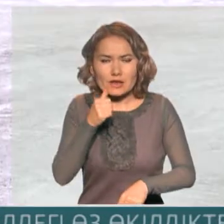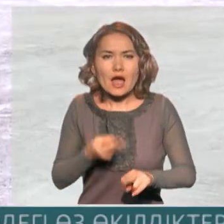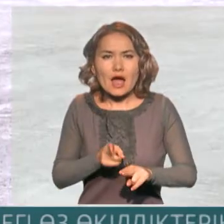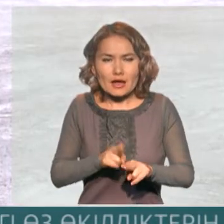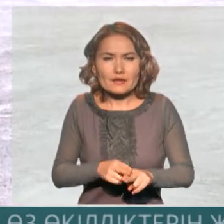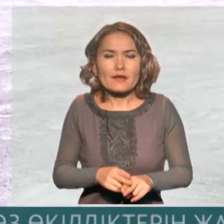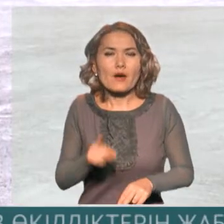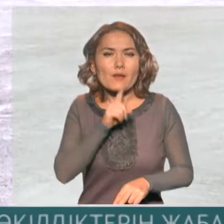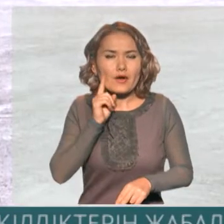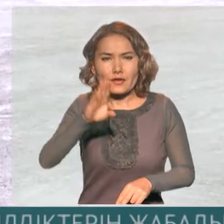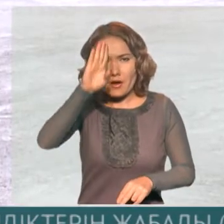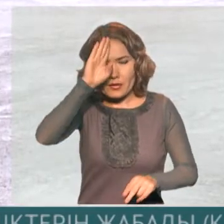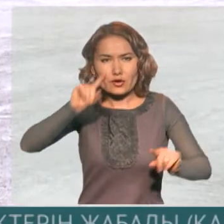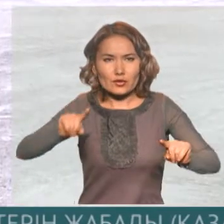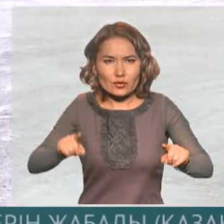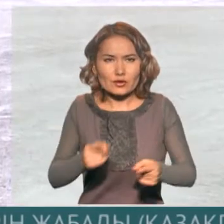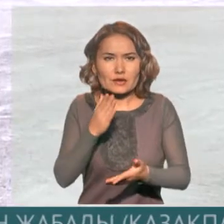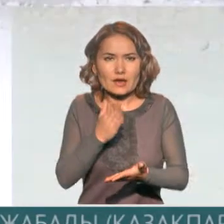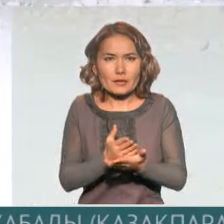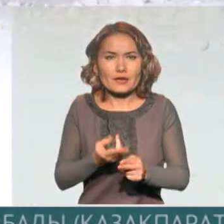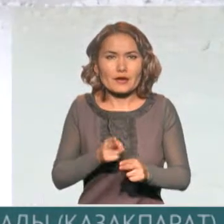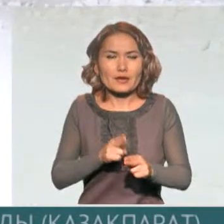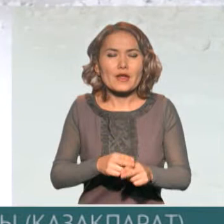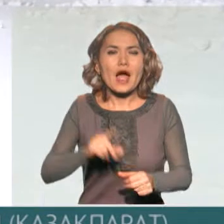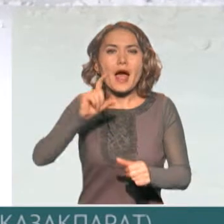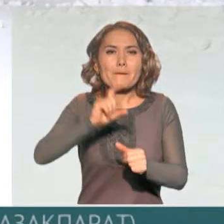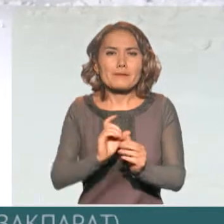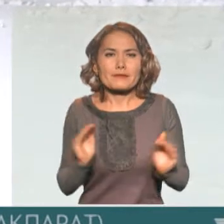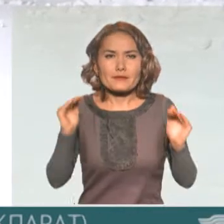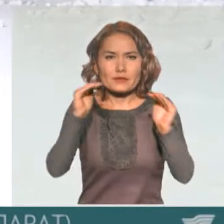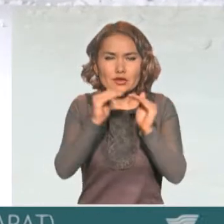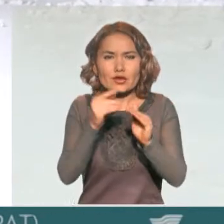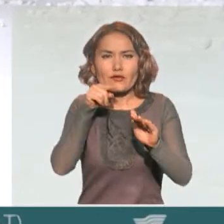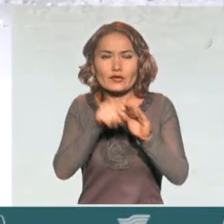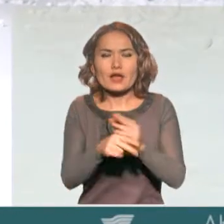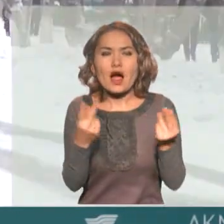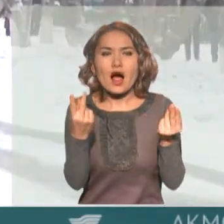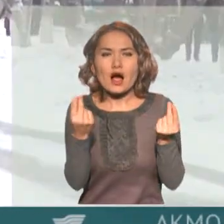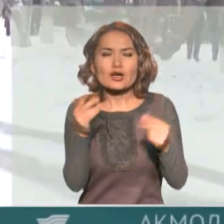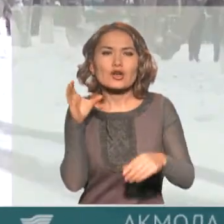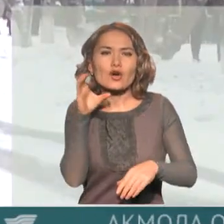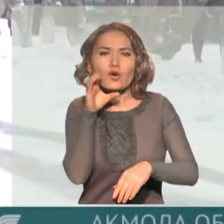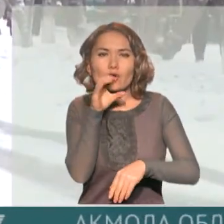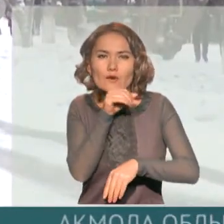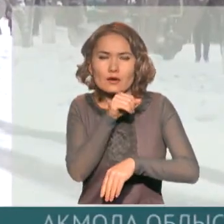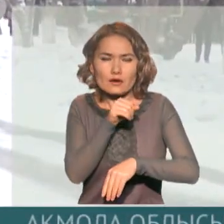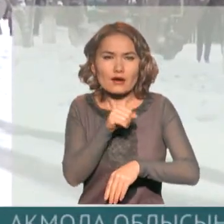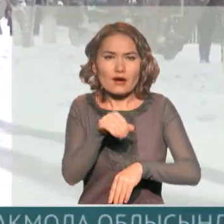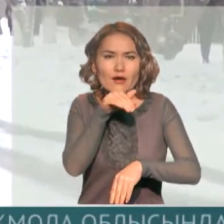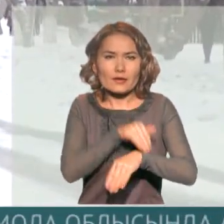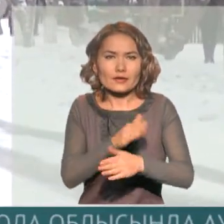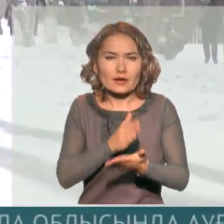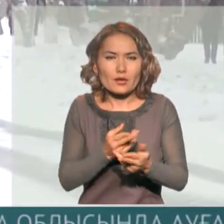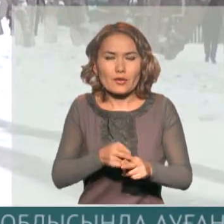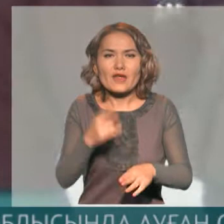ұйымдастыру жөніндегі уағыздарын тыңдаған. Ал мешіттен қолды қылған қаржыны Сирияға аттану үшін жұмсамақ болған көрінеді. Енді оған